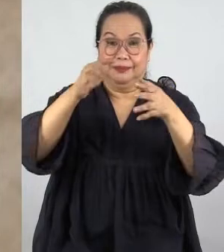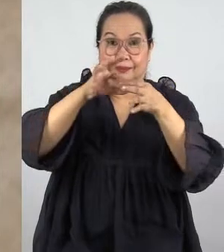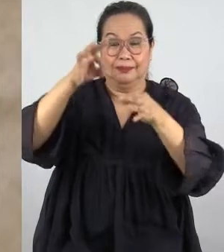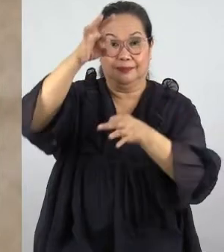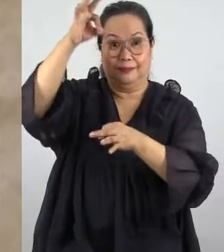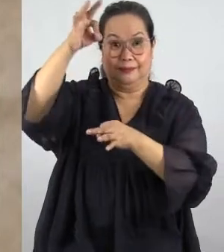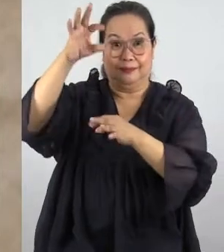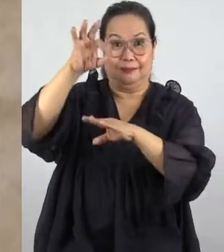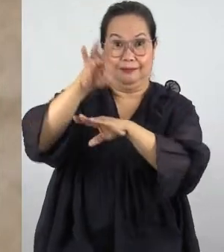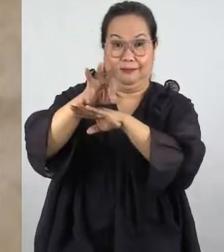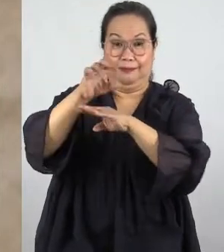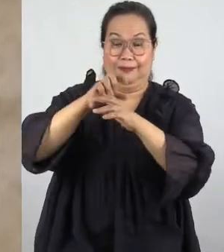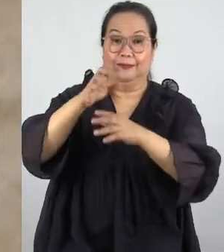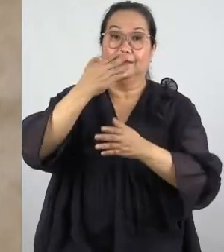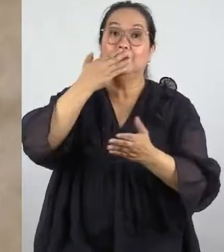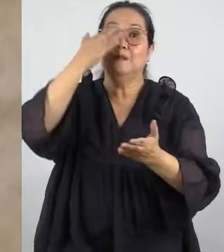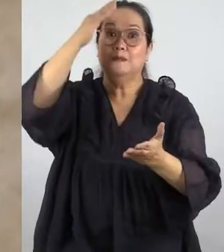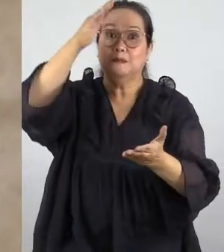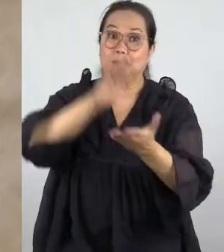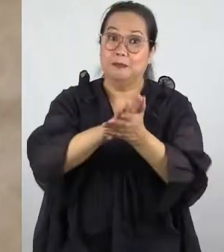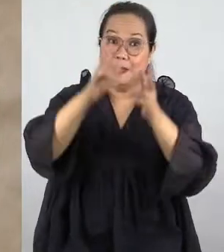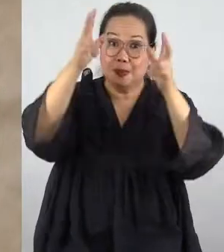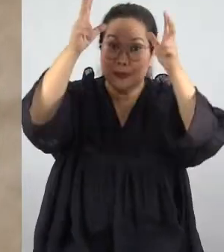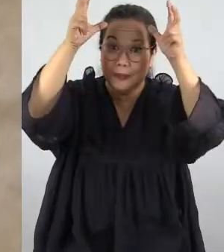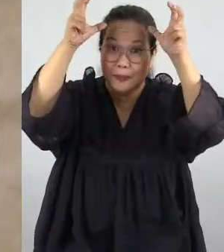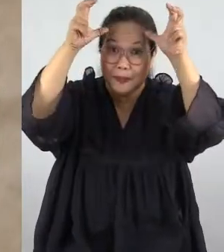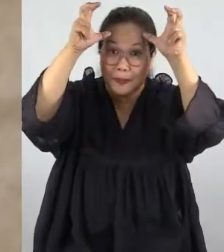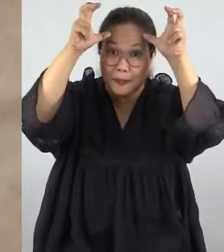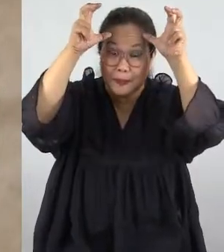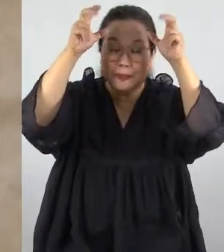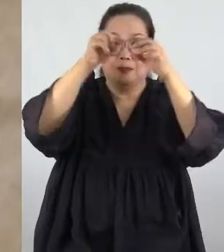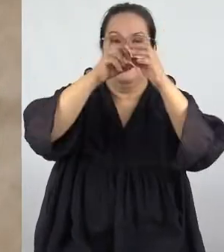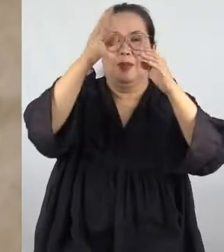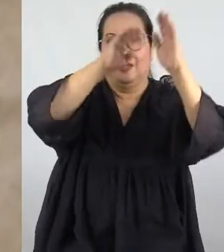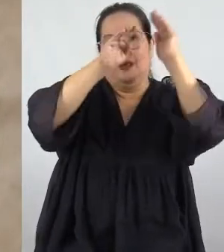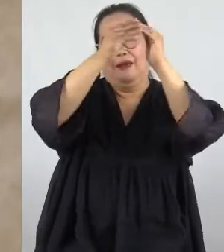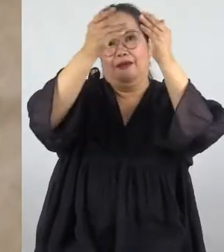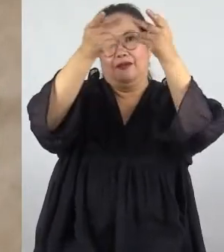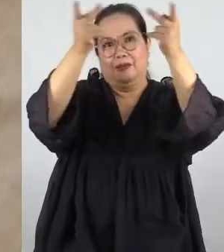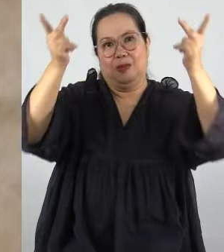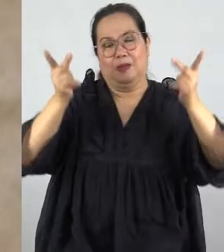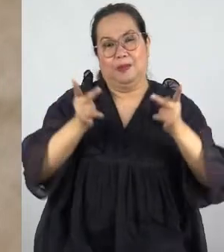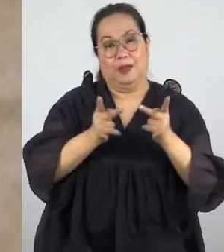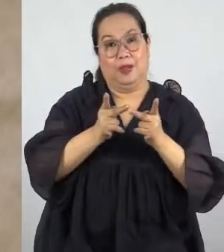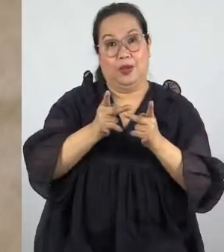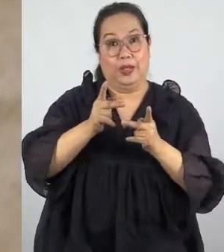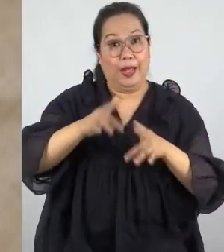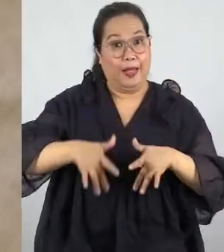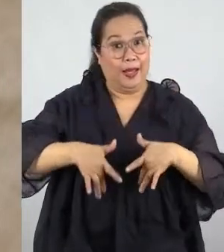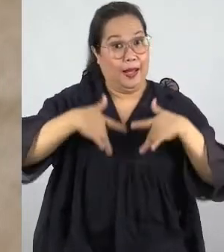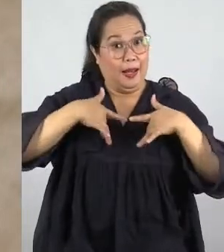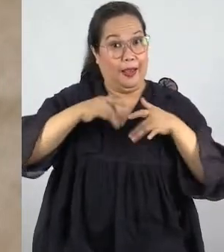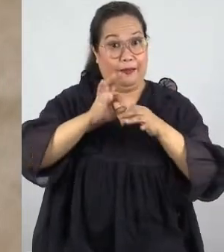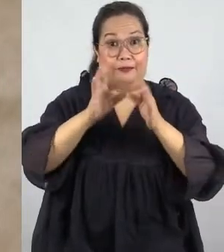spiritual forces of evil in the heavenly places. Ang buhay Kristiyano ay